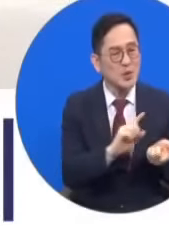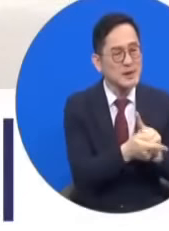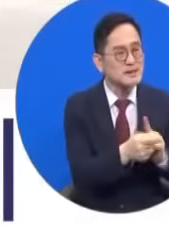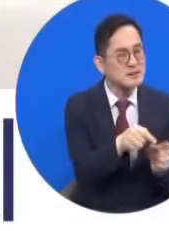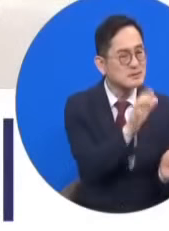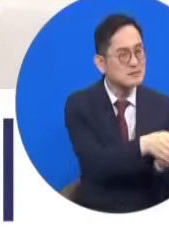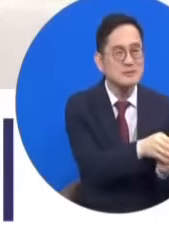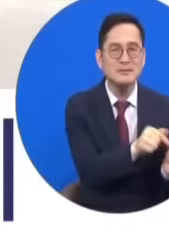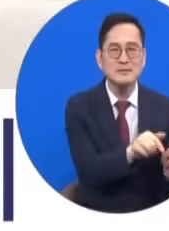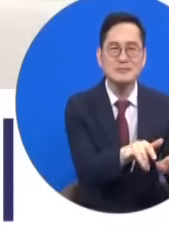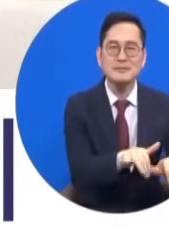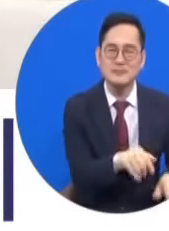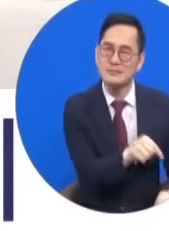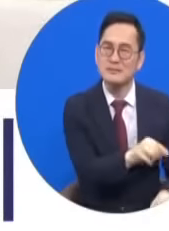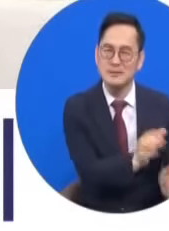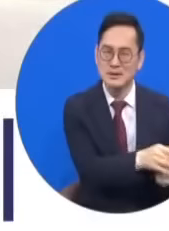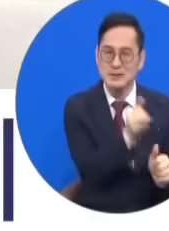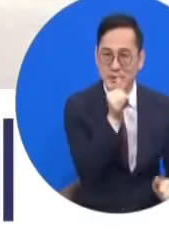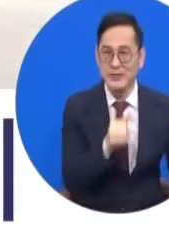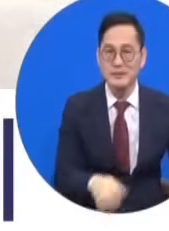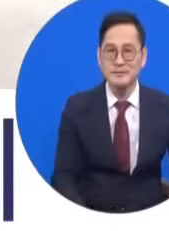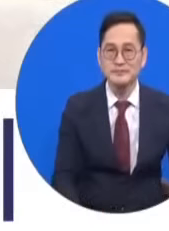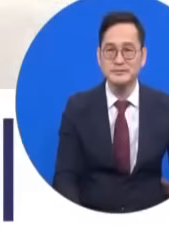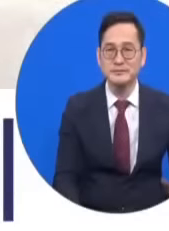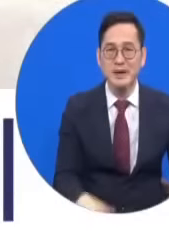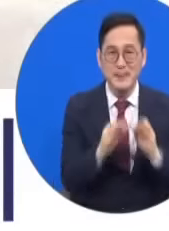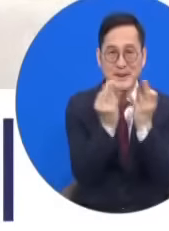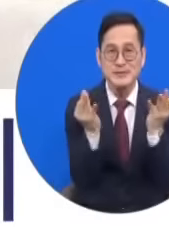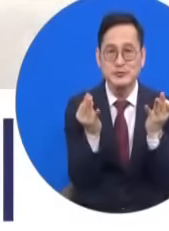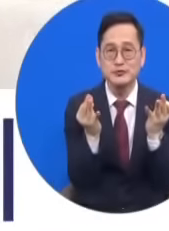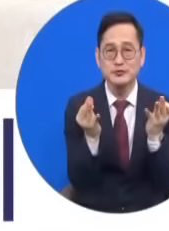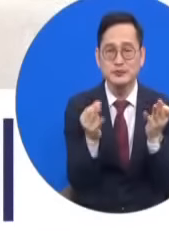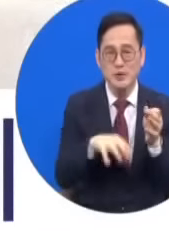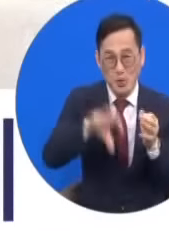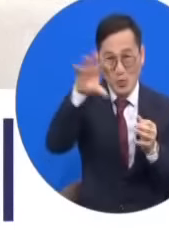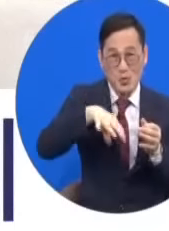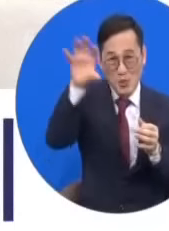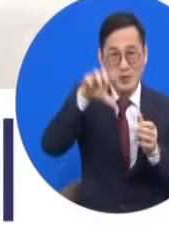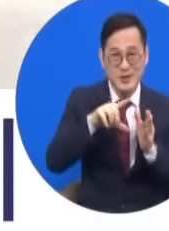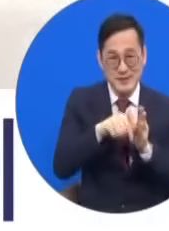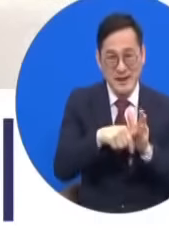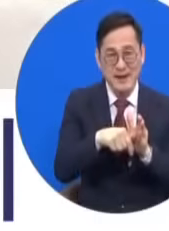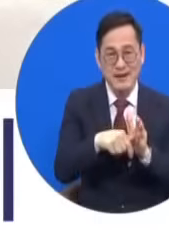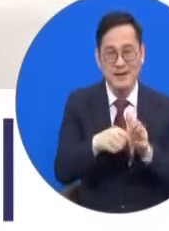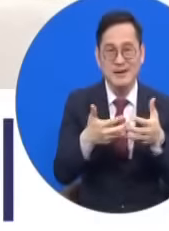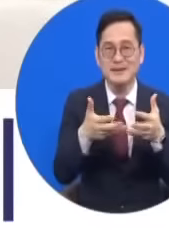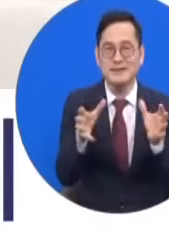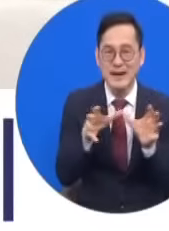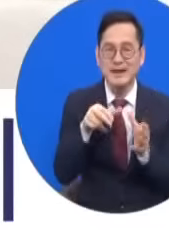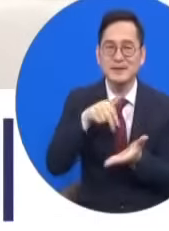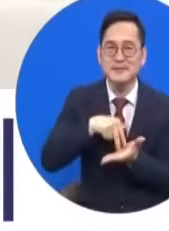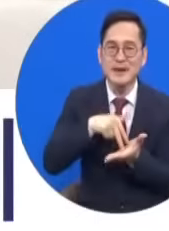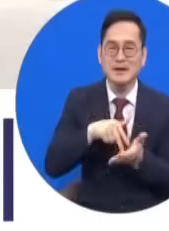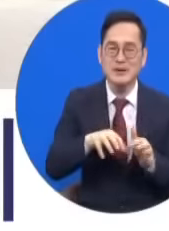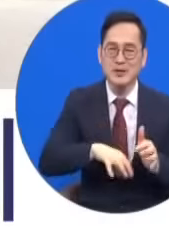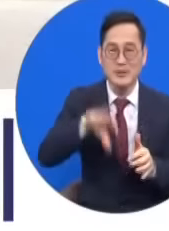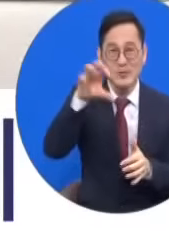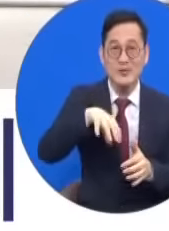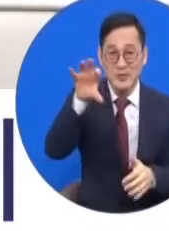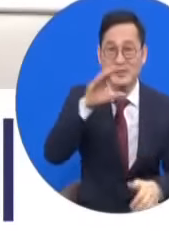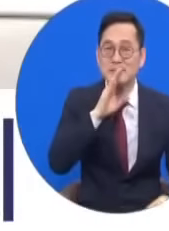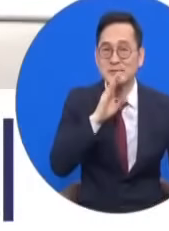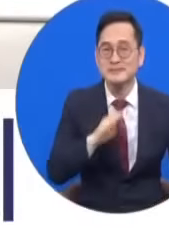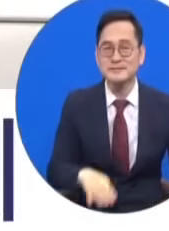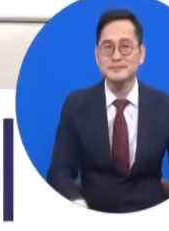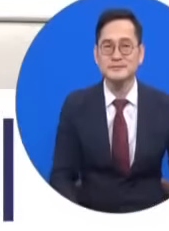얘기했던 초경합지를 페이스북에 올리거나 이런 것도 당의 전략 차원에서 이루어지고 있는데, 어제 그